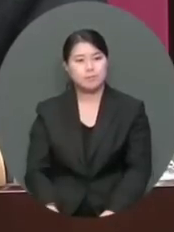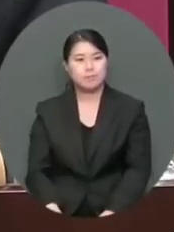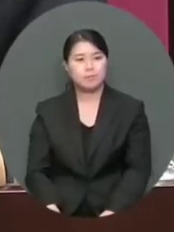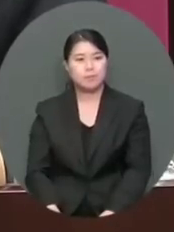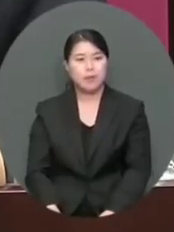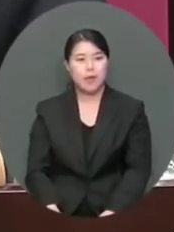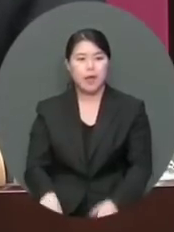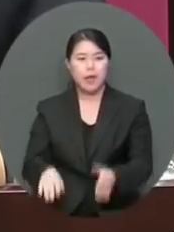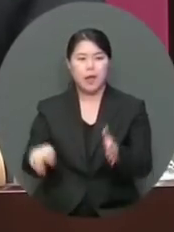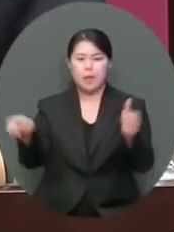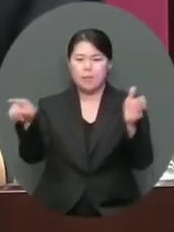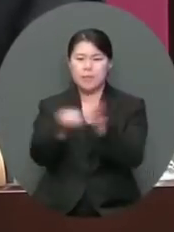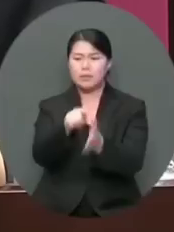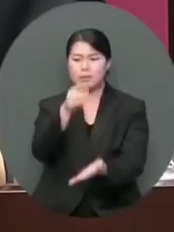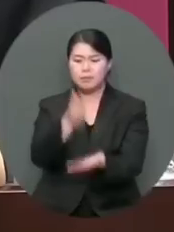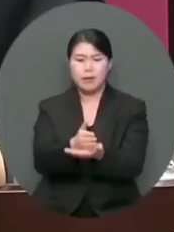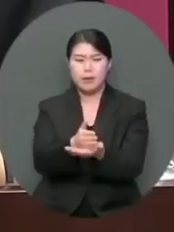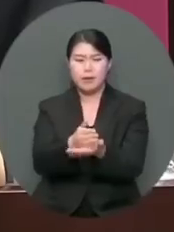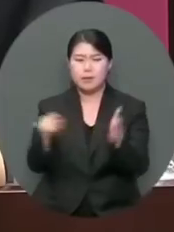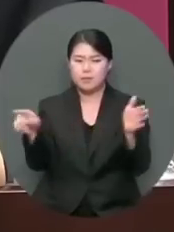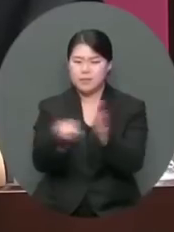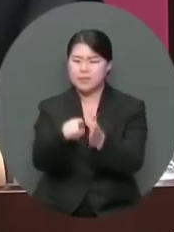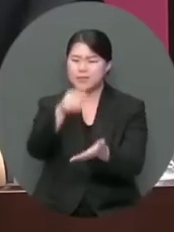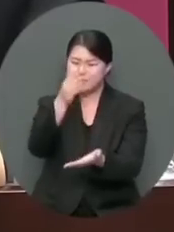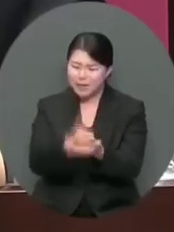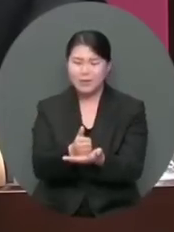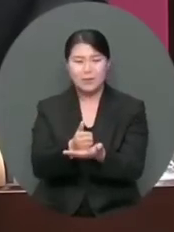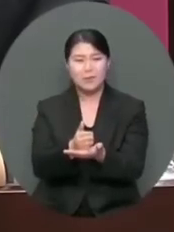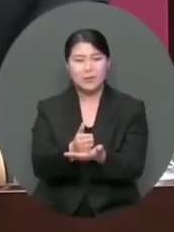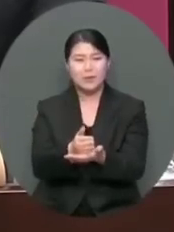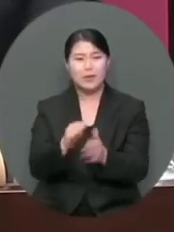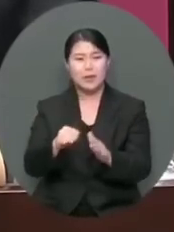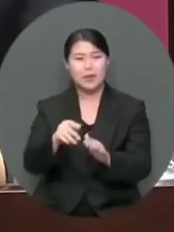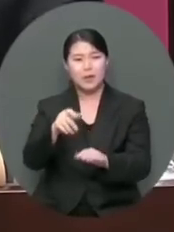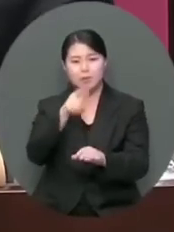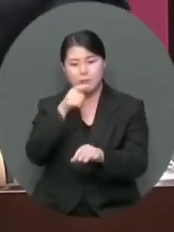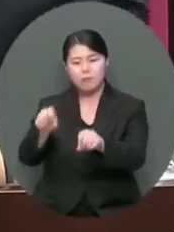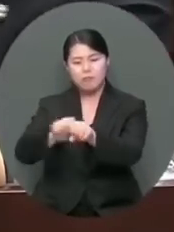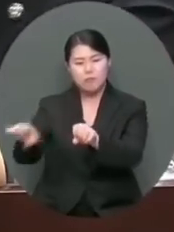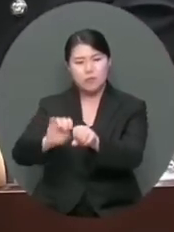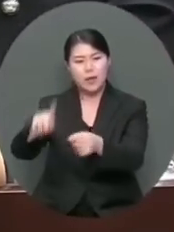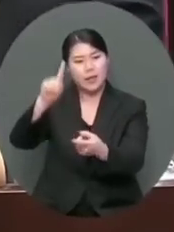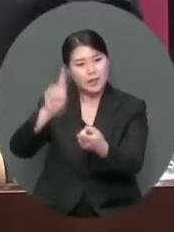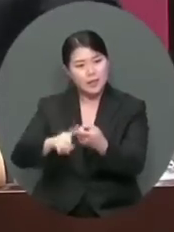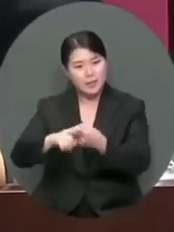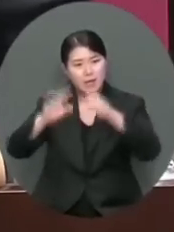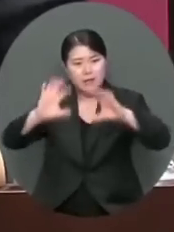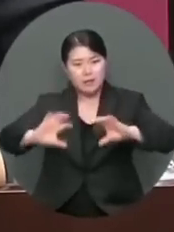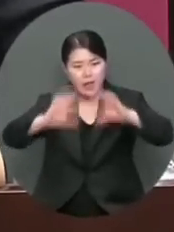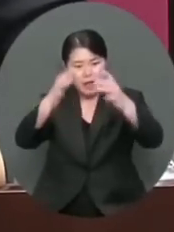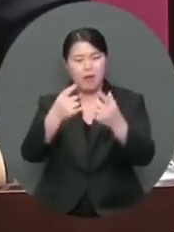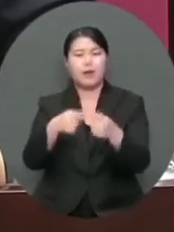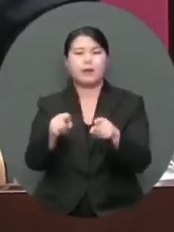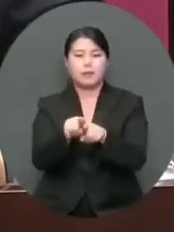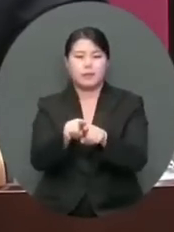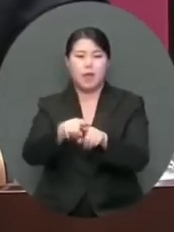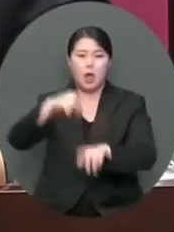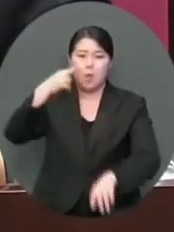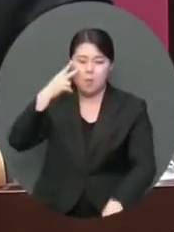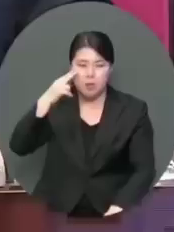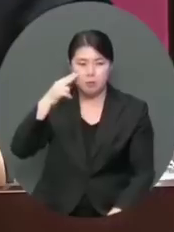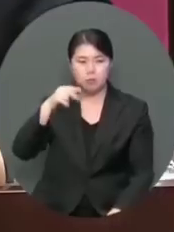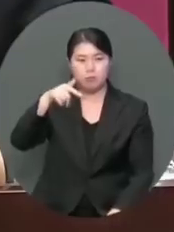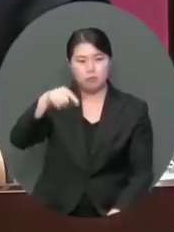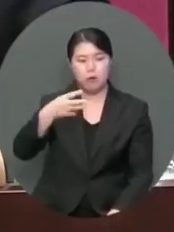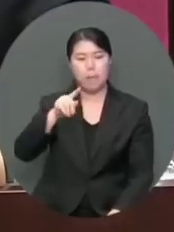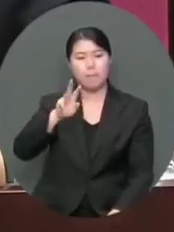누구 말을 믿지 마세요. 믿지 말고 방류하는 것에 대해서 모든 세계와 같이 함께 미국과